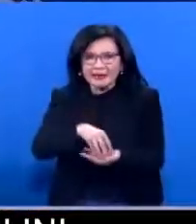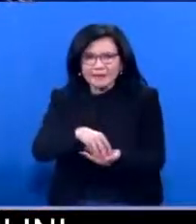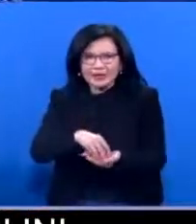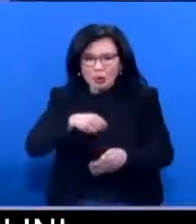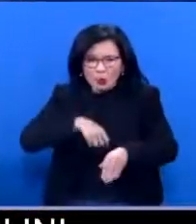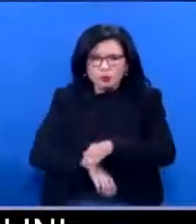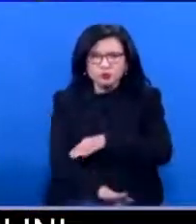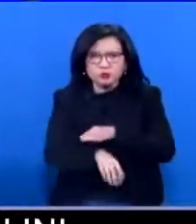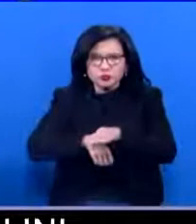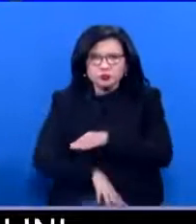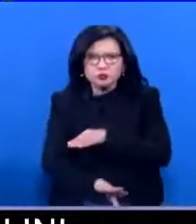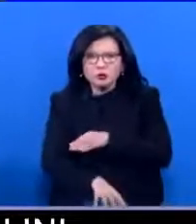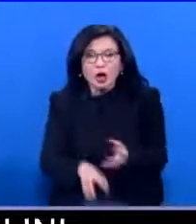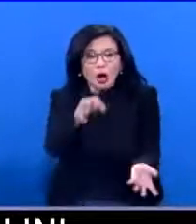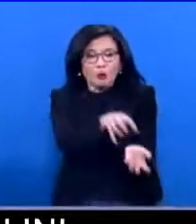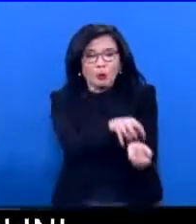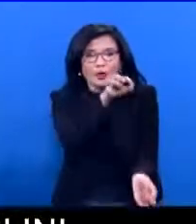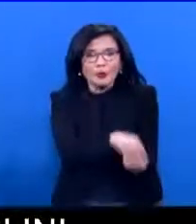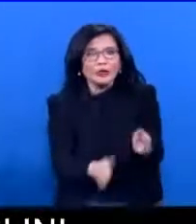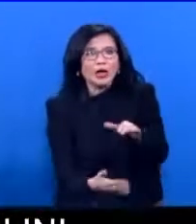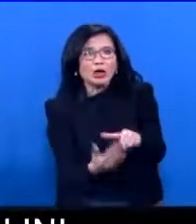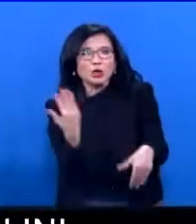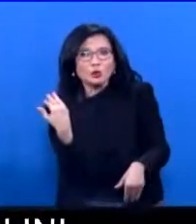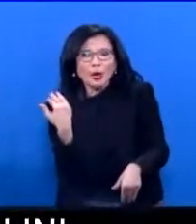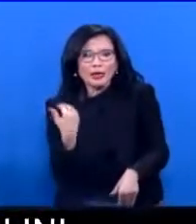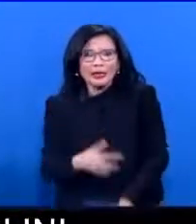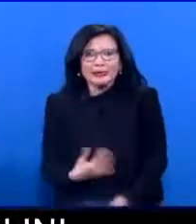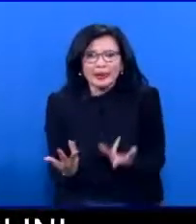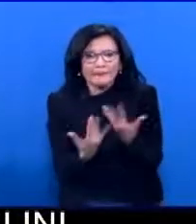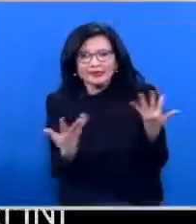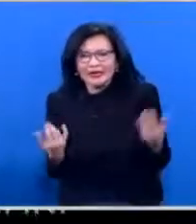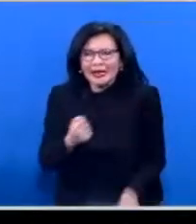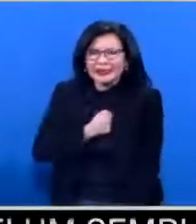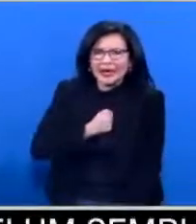Buaya-buaya ini sebelumnya kerap keluar dari lokasi penangkaran dan meresahkan warga.